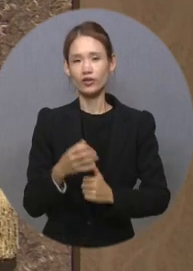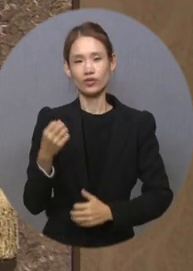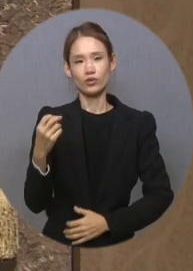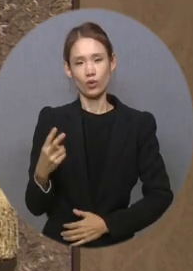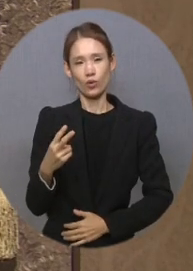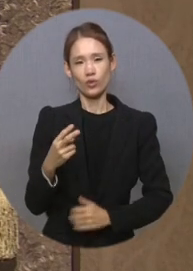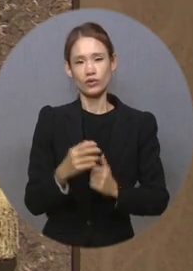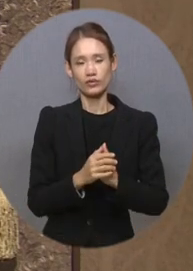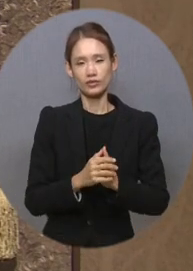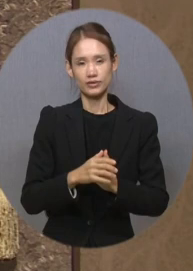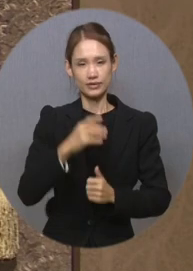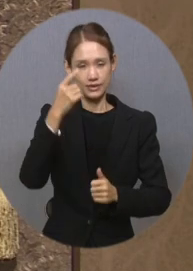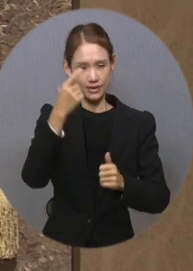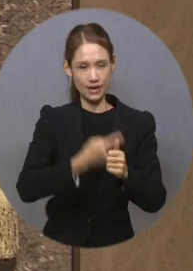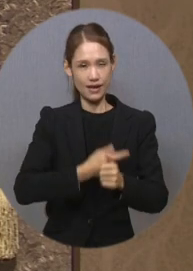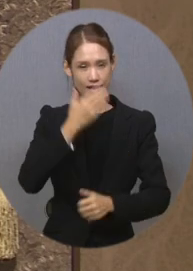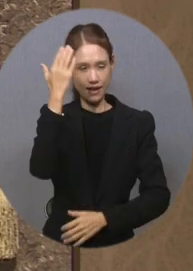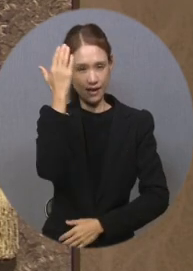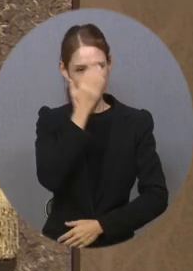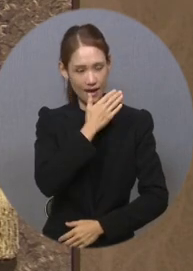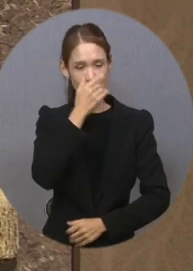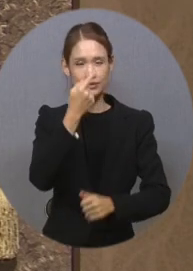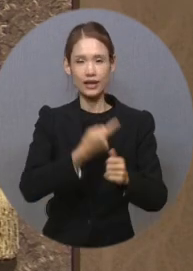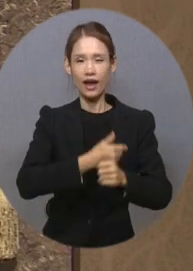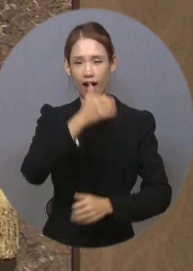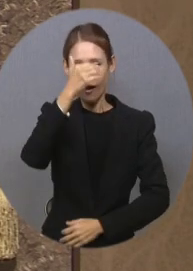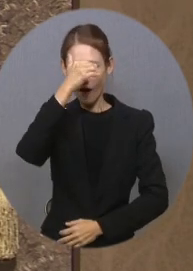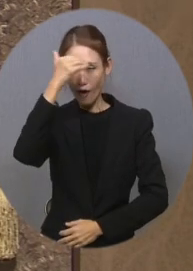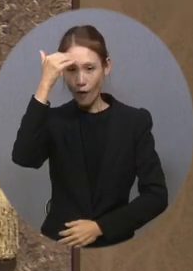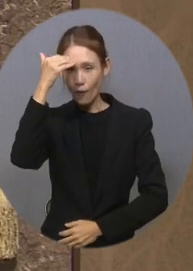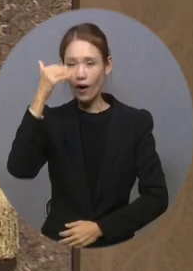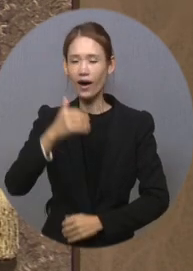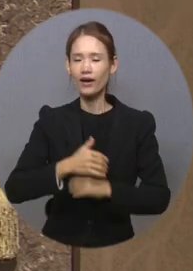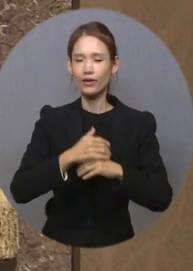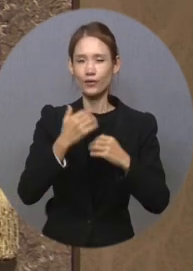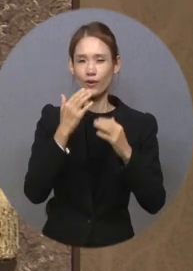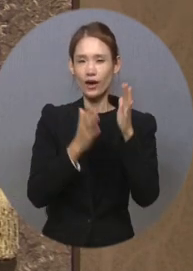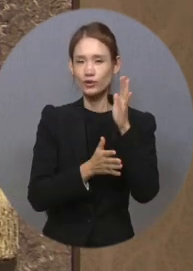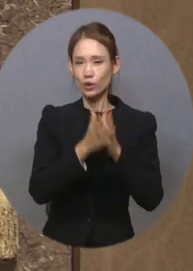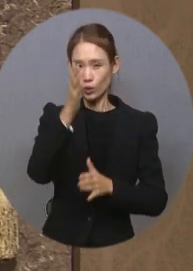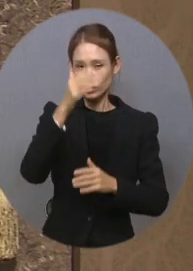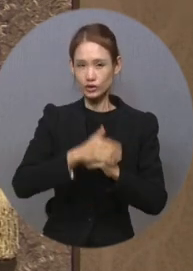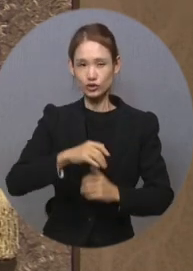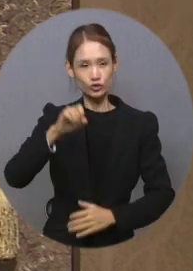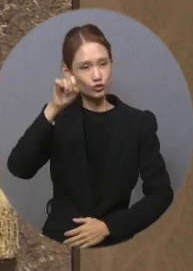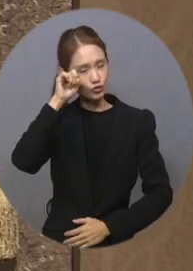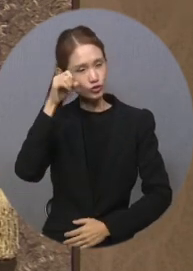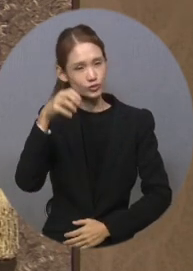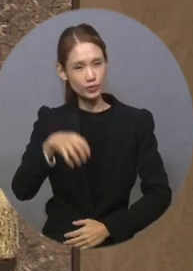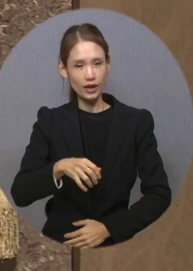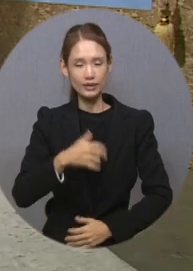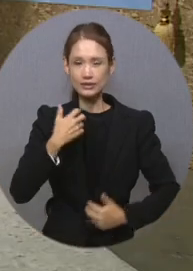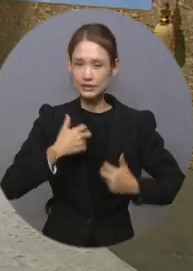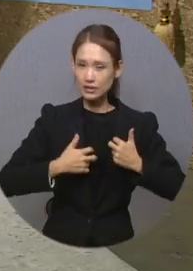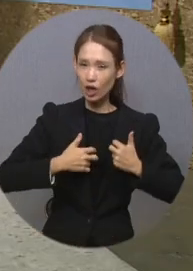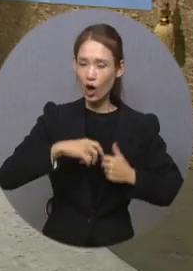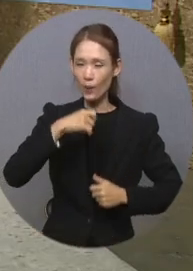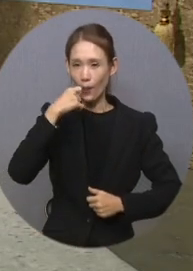이 천혜의 자연 경관, 또 관광 도시로서 뭐 숙박이나 즐길 거리, 먹거리 다 갖추고 있어서